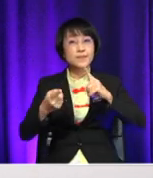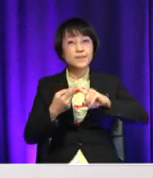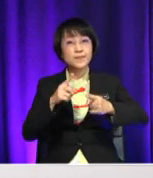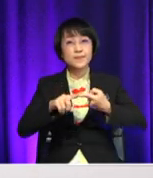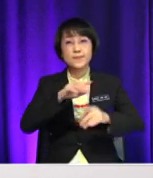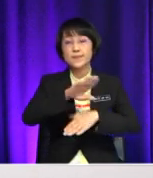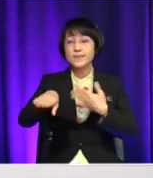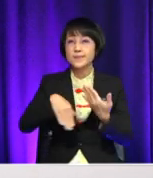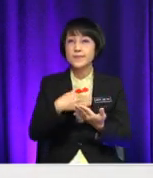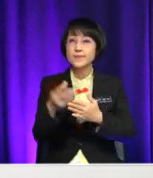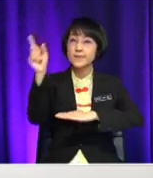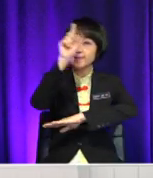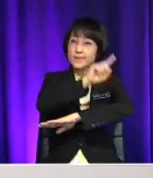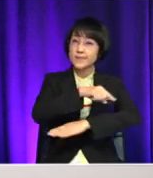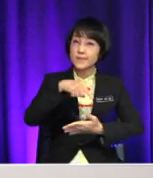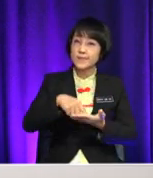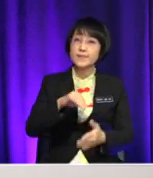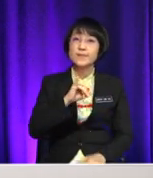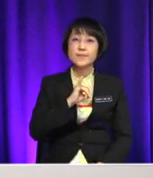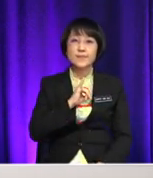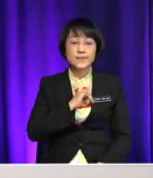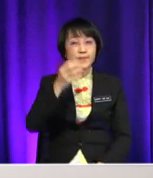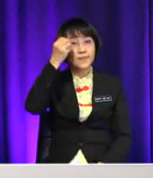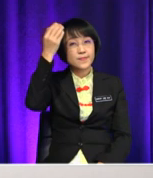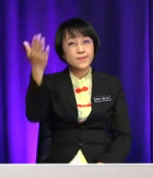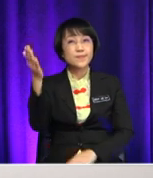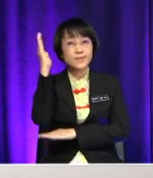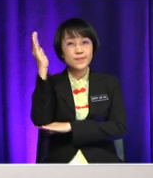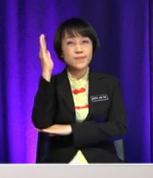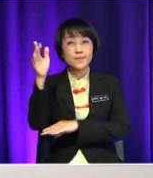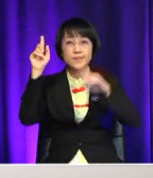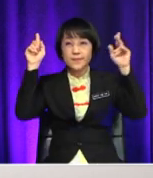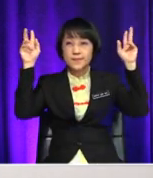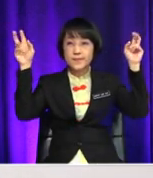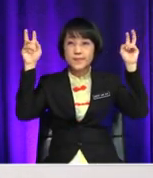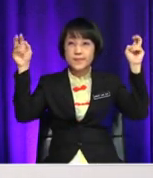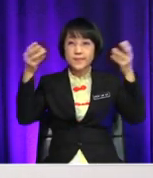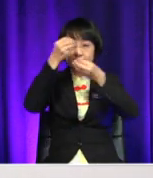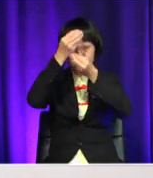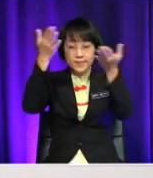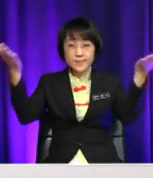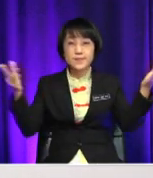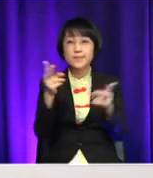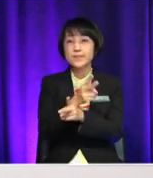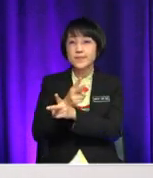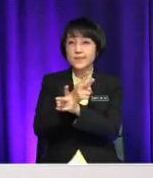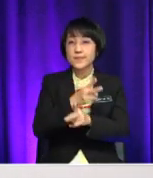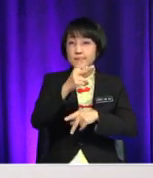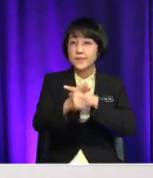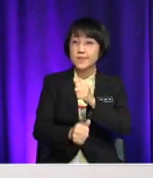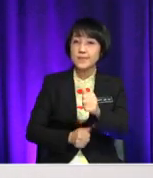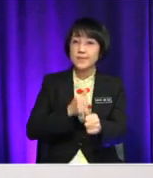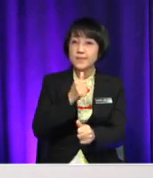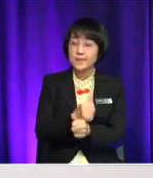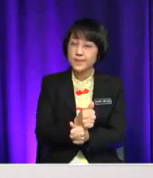Pada hari ini saya akan menyampaikan ceramah yang bertajuk Tebarkan message lestarikan alam hadirin